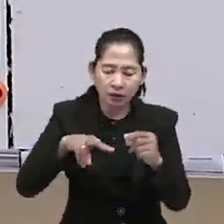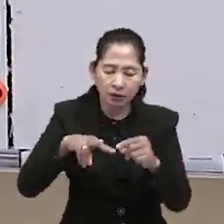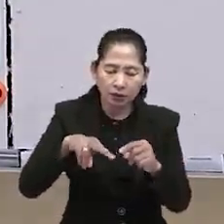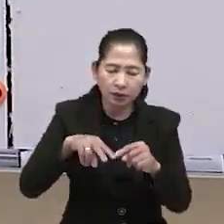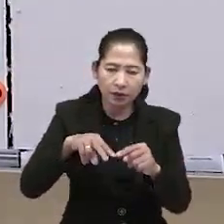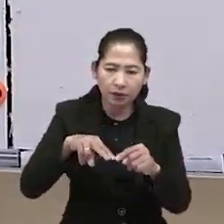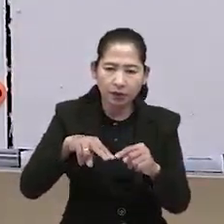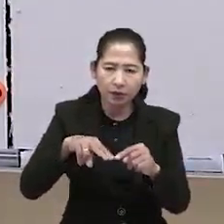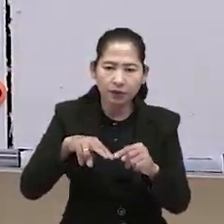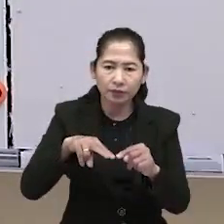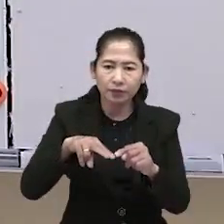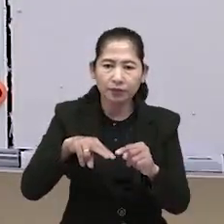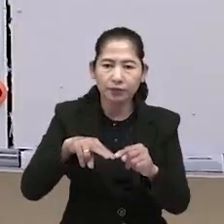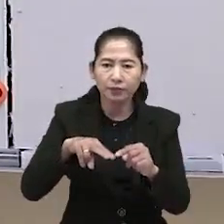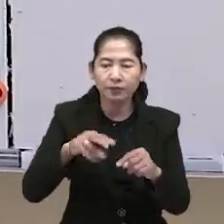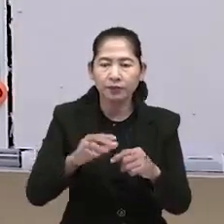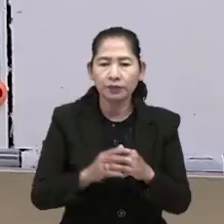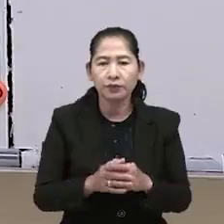ណាកូនណាចា